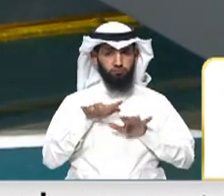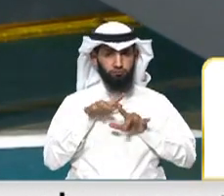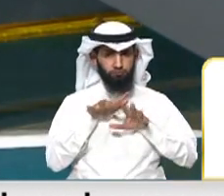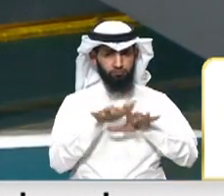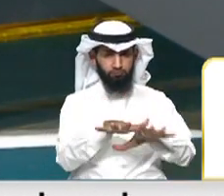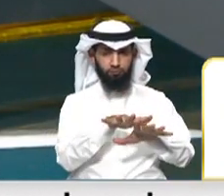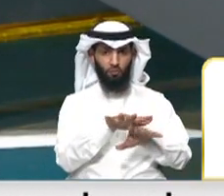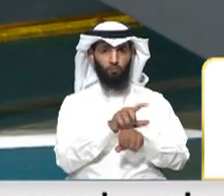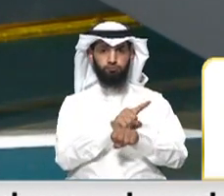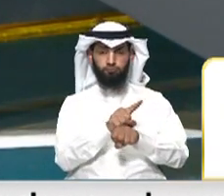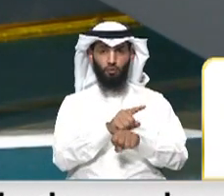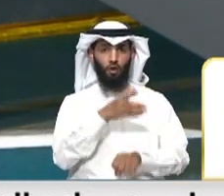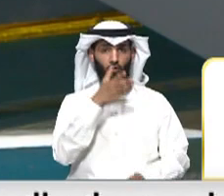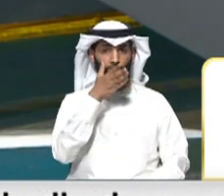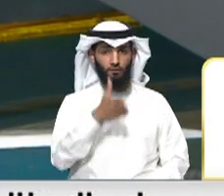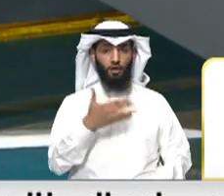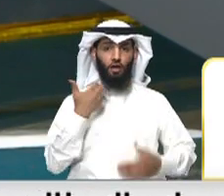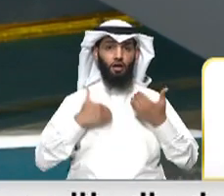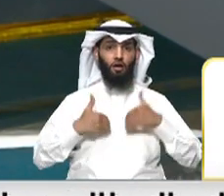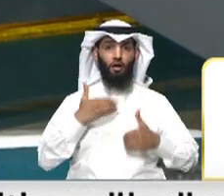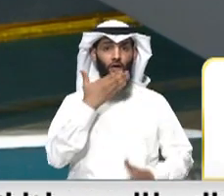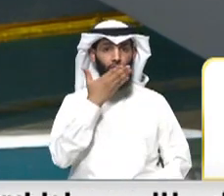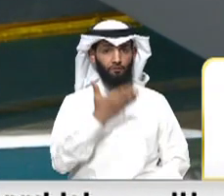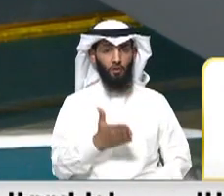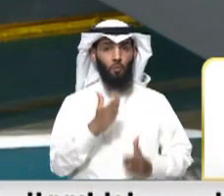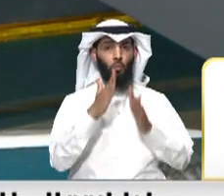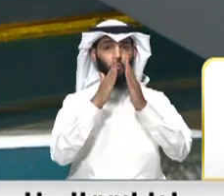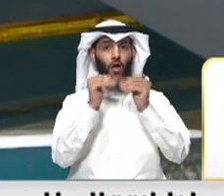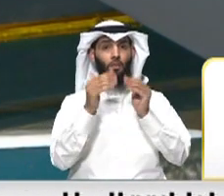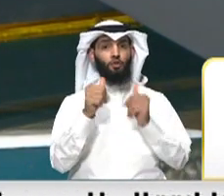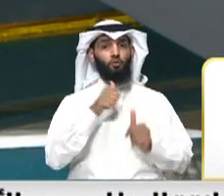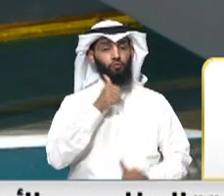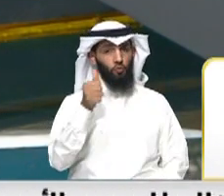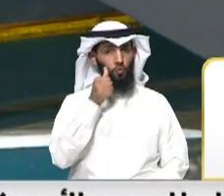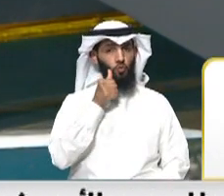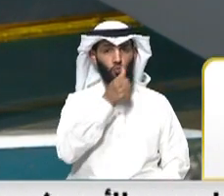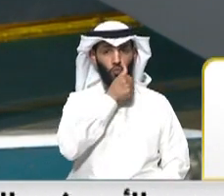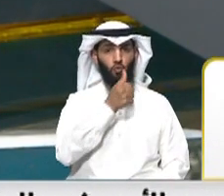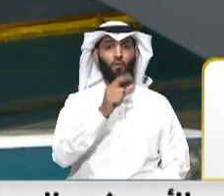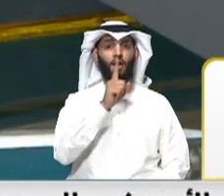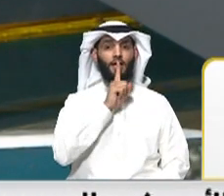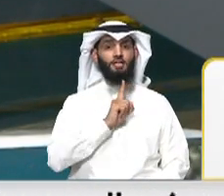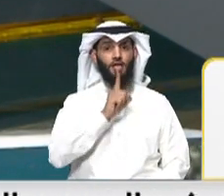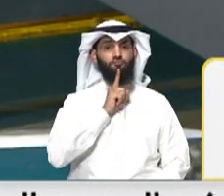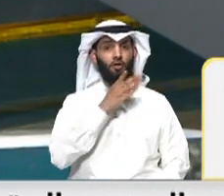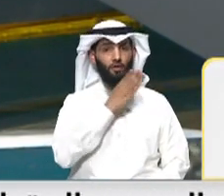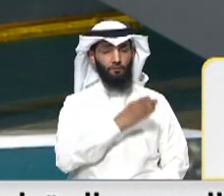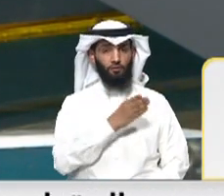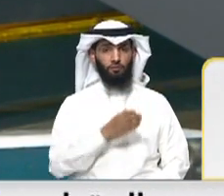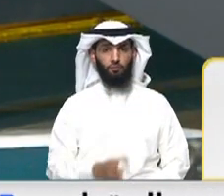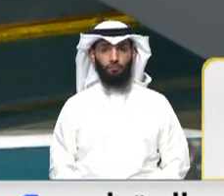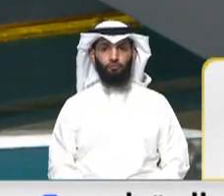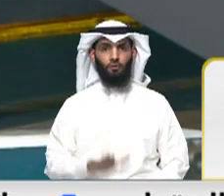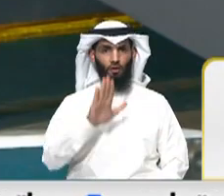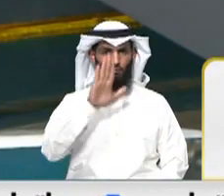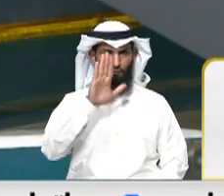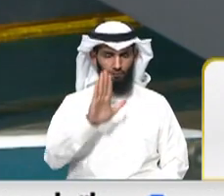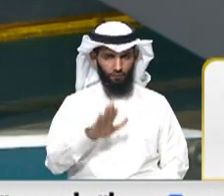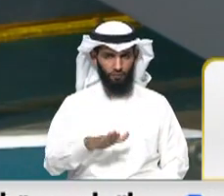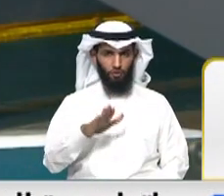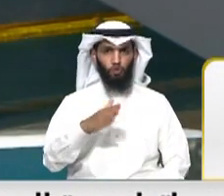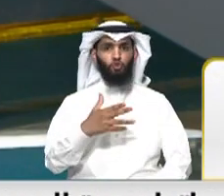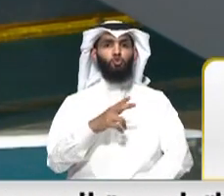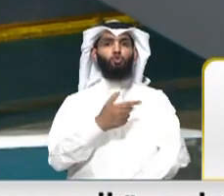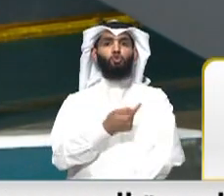العشرات في مجازر جديدة في مخيم لنصيرات وخان يونس ورفح ومخيم جبالية. نعم، وأعلنت مصادر